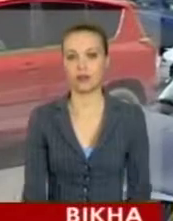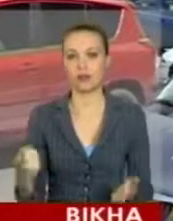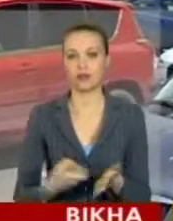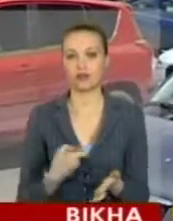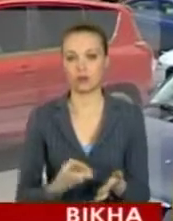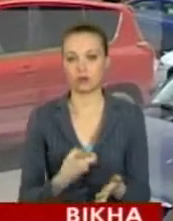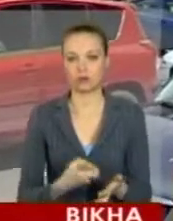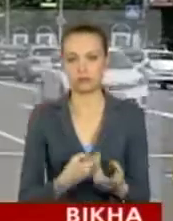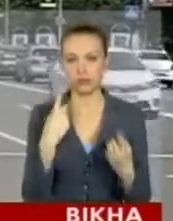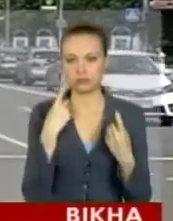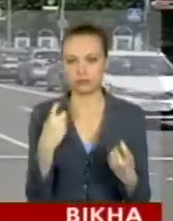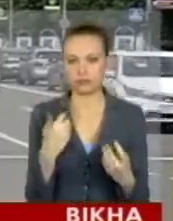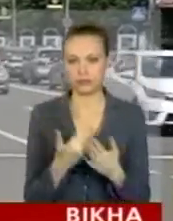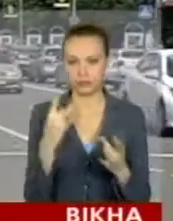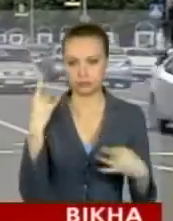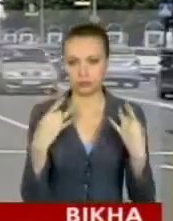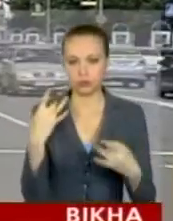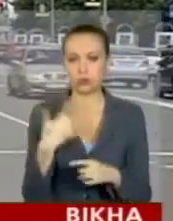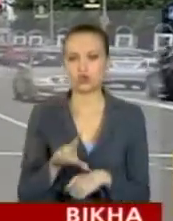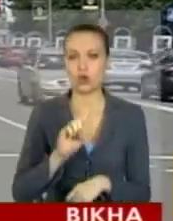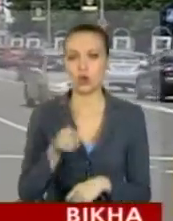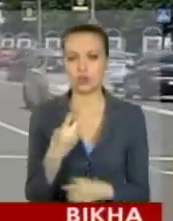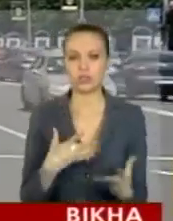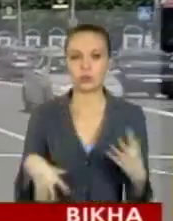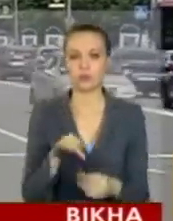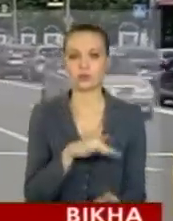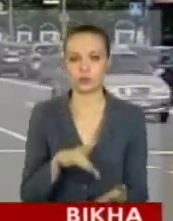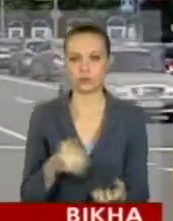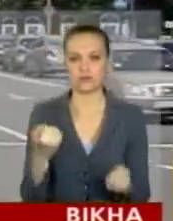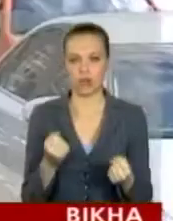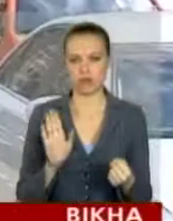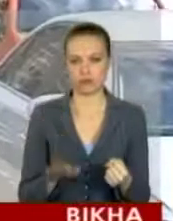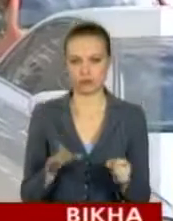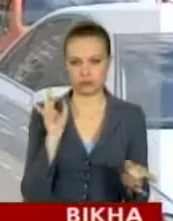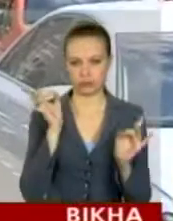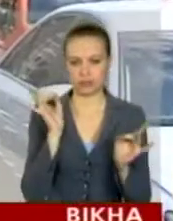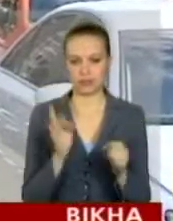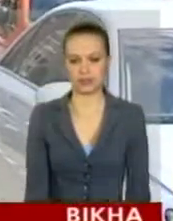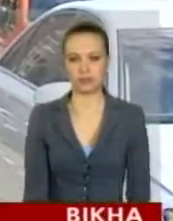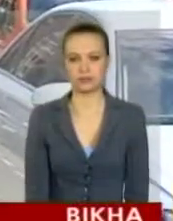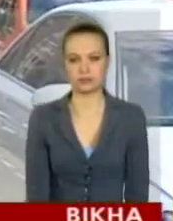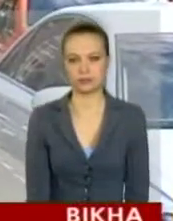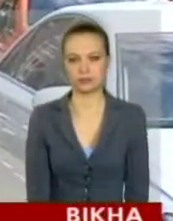Донбас здригається від гудків. Уже годину в усьому місті сигналять автівки.